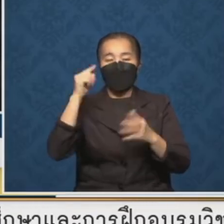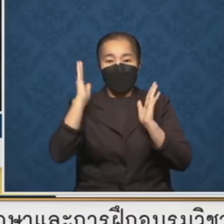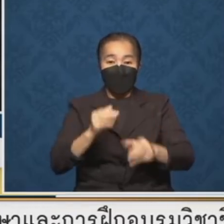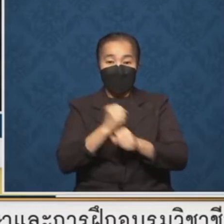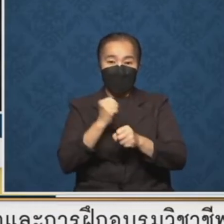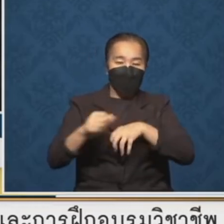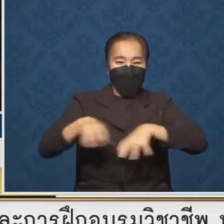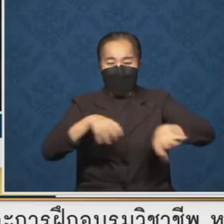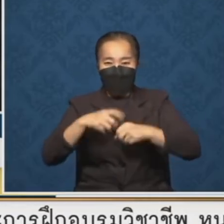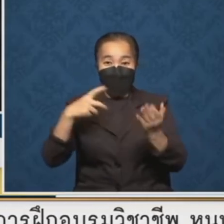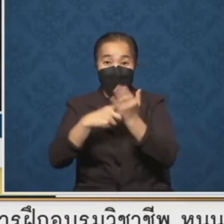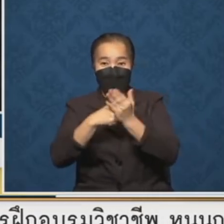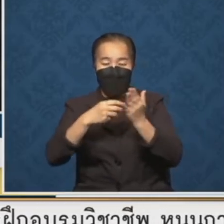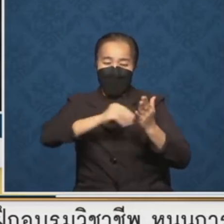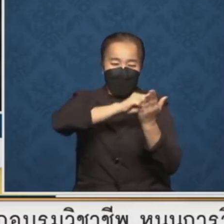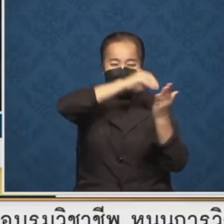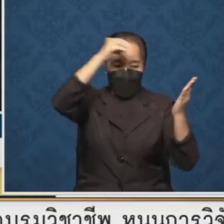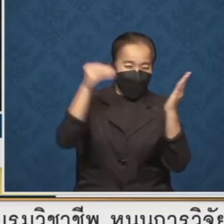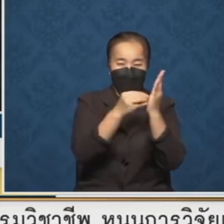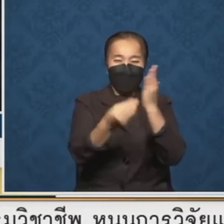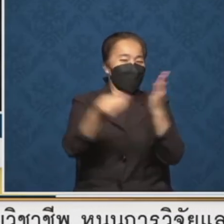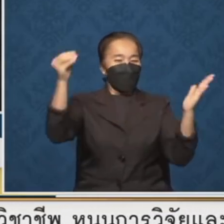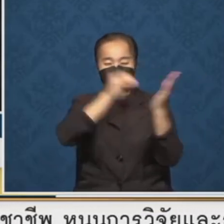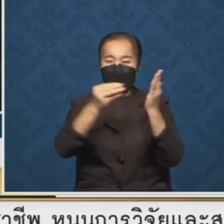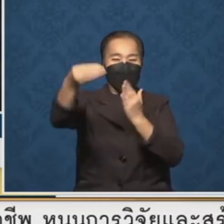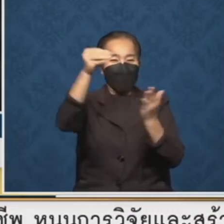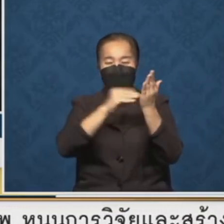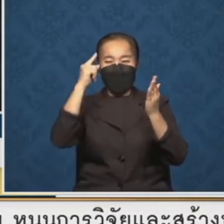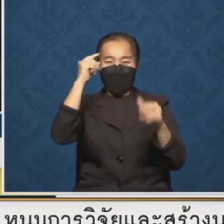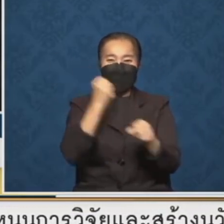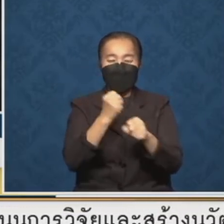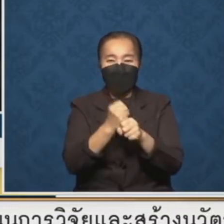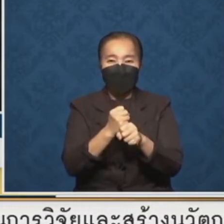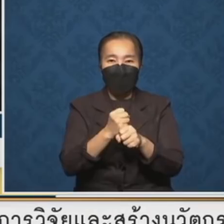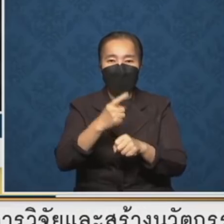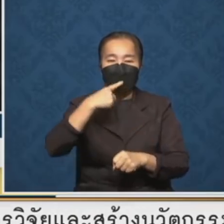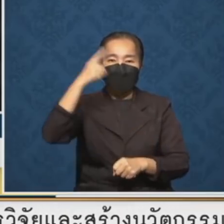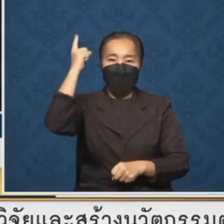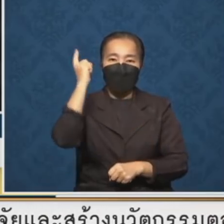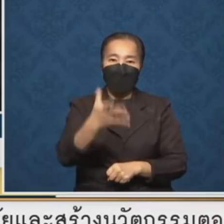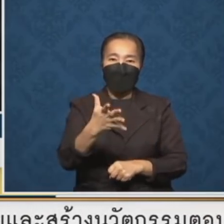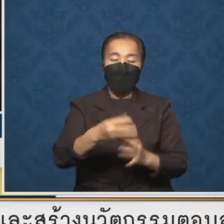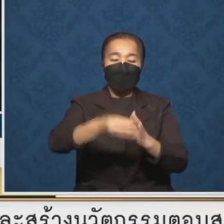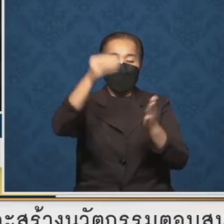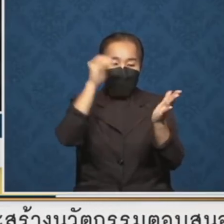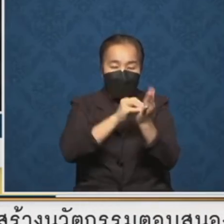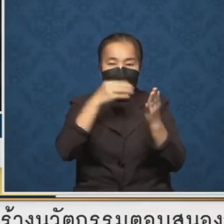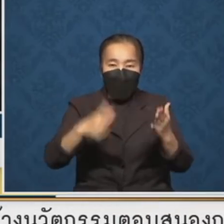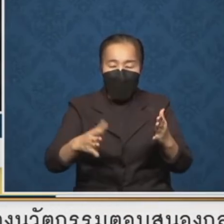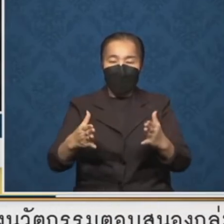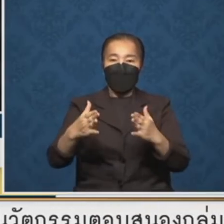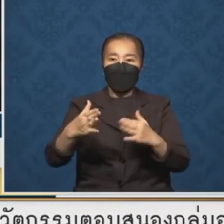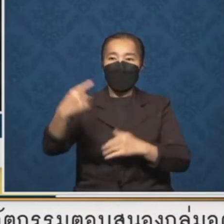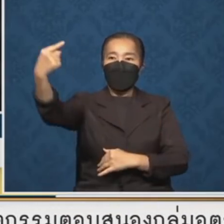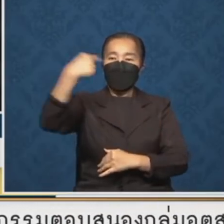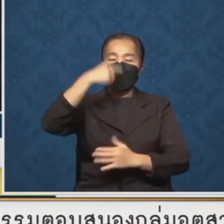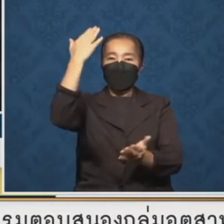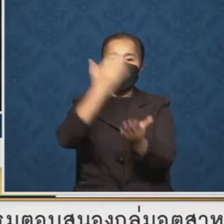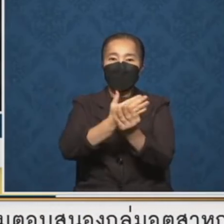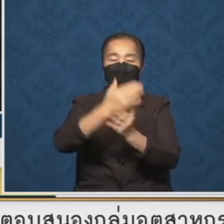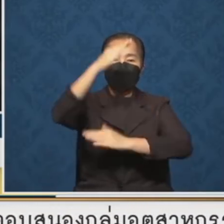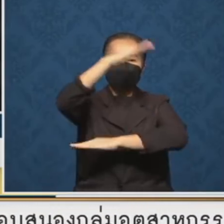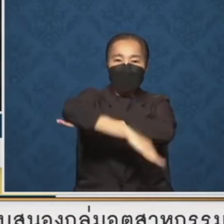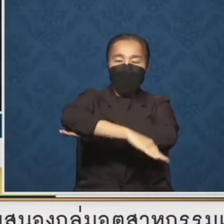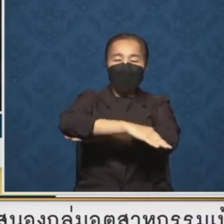ตีตั๋วรถมาจากต่างจังหวัดเพราะคิดว่าเขาจะได้กลับมาทำงานแต่พอมาถึงกรุงเทพกลับเจอคำสั่งชะลอแบบนี้ครับสร้าง